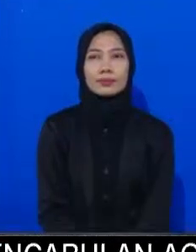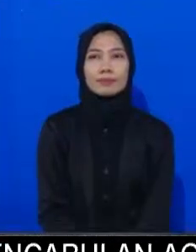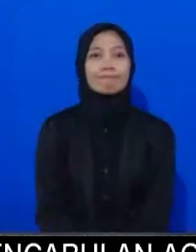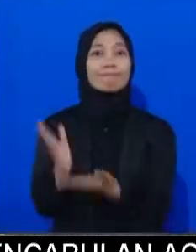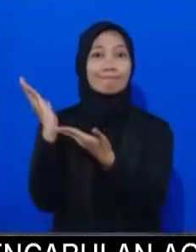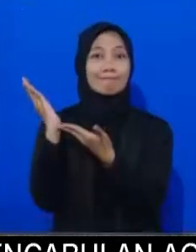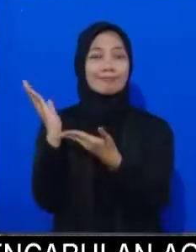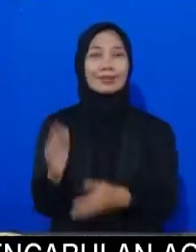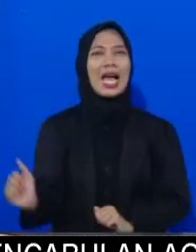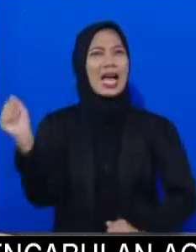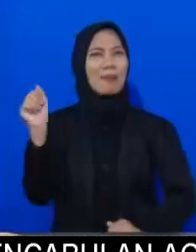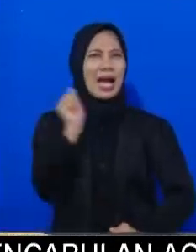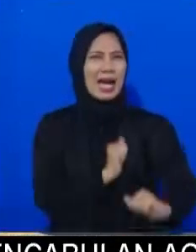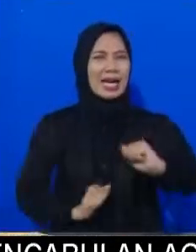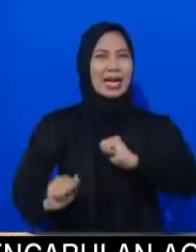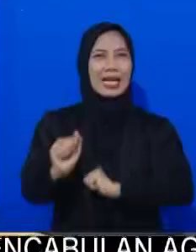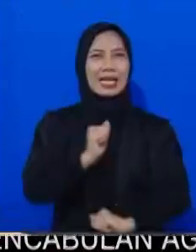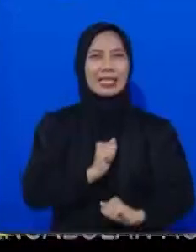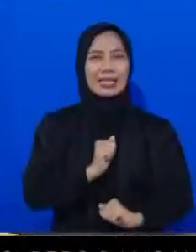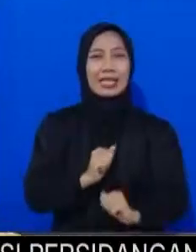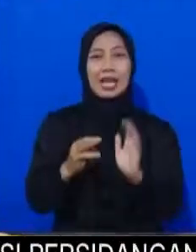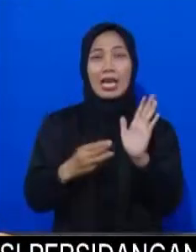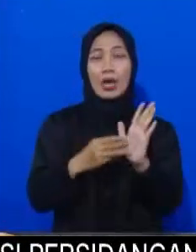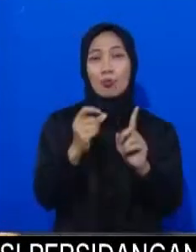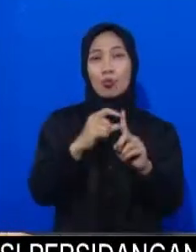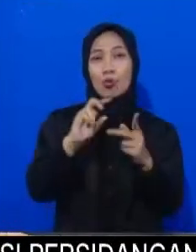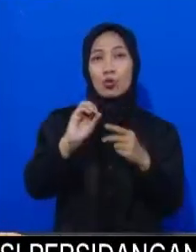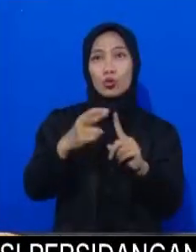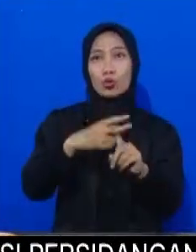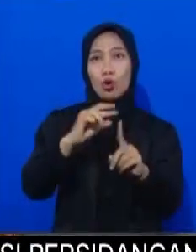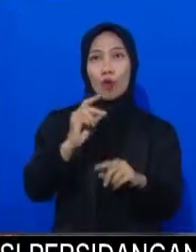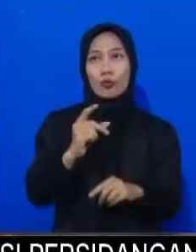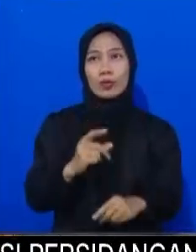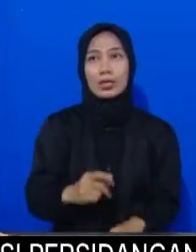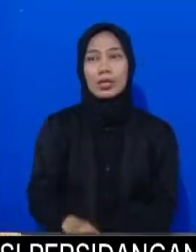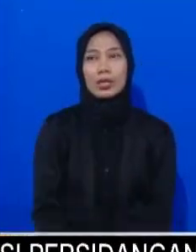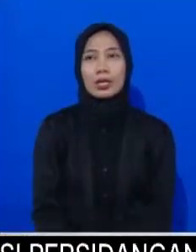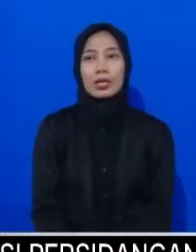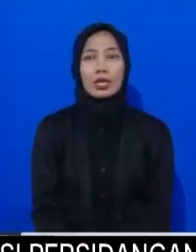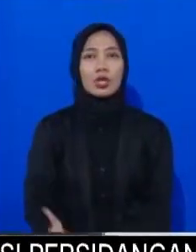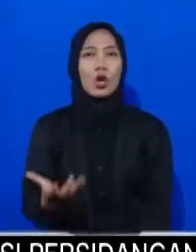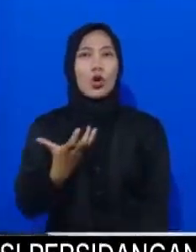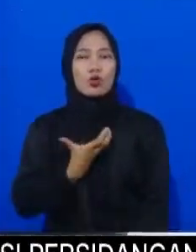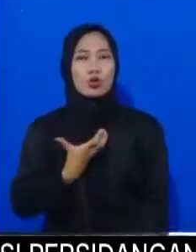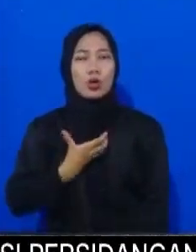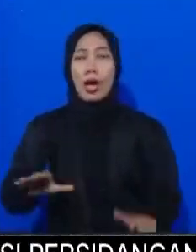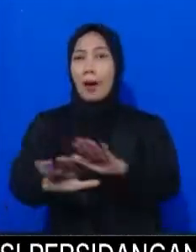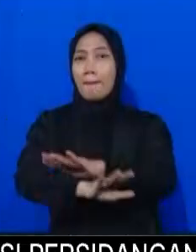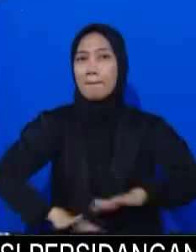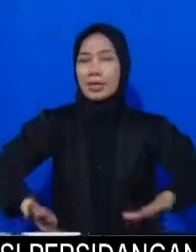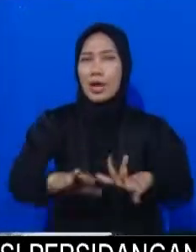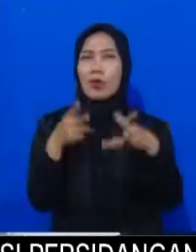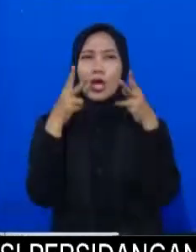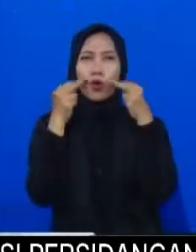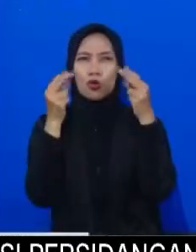Inilah keseharian Mudofir, pecinta kucing Bengal asal Kelurahan Purworejo, Kecamatan Purworejo, Kota Pasuruan, Jawa Timur, yang memanfaatkan